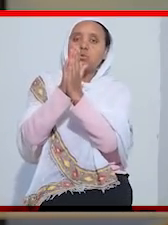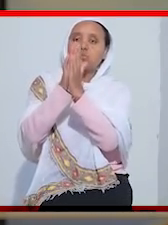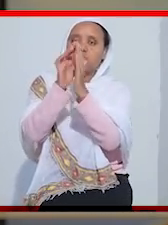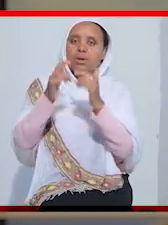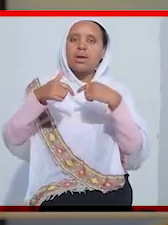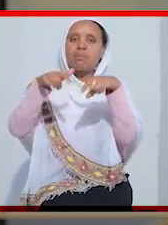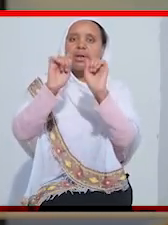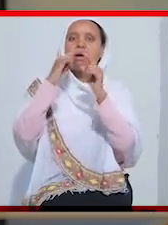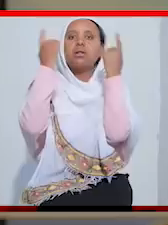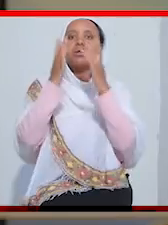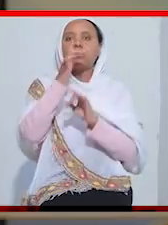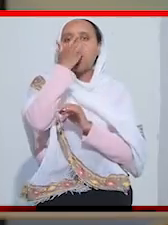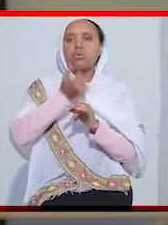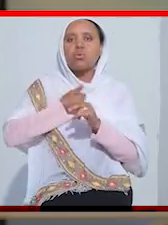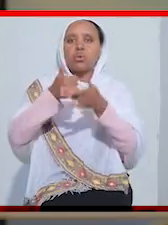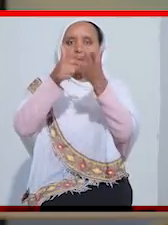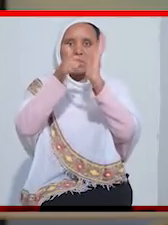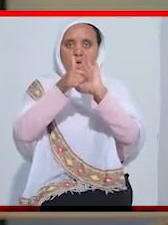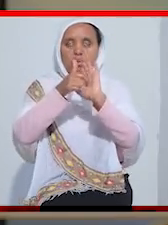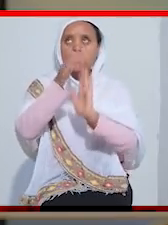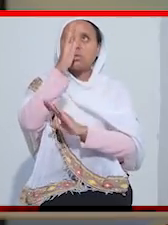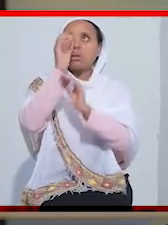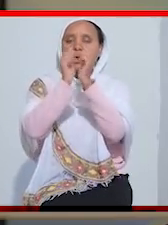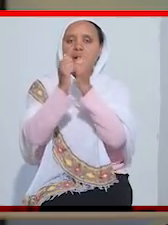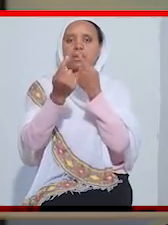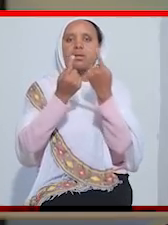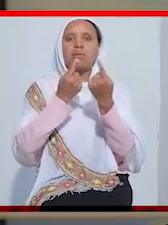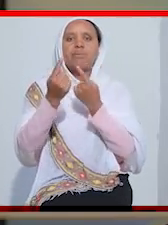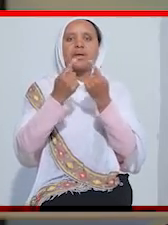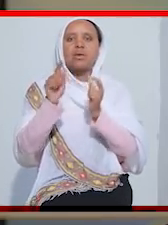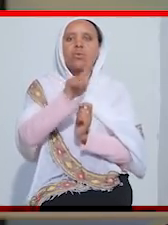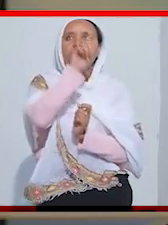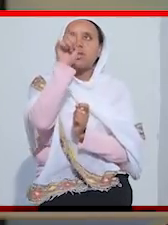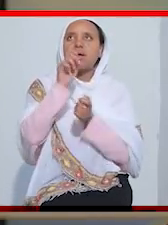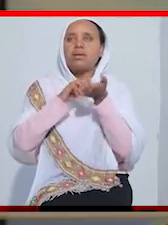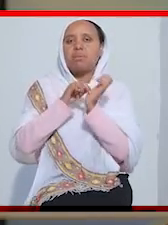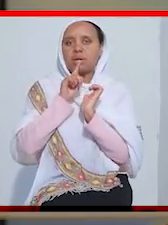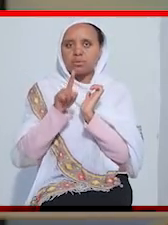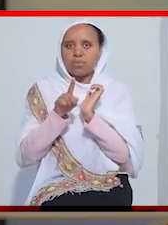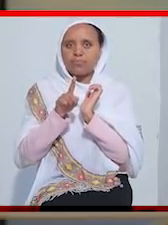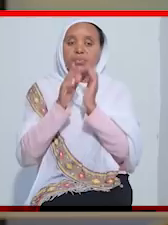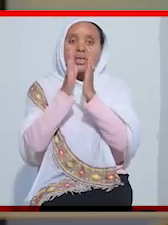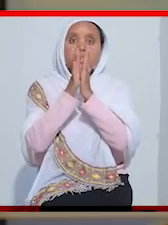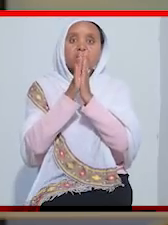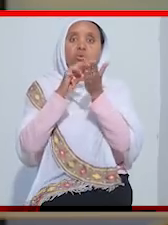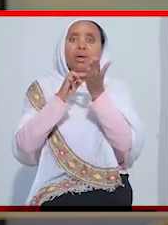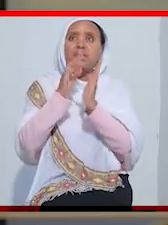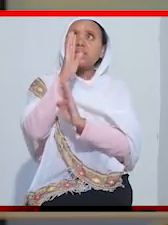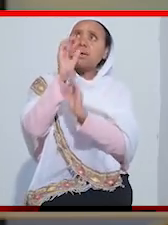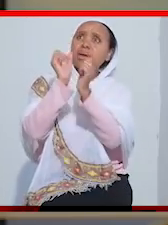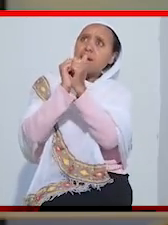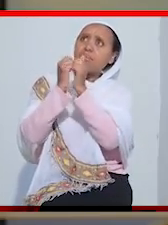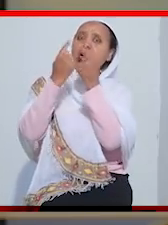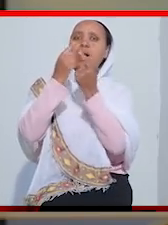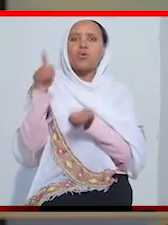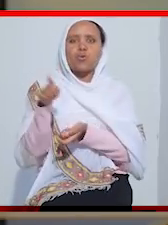ወደ ጸሎቱ ለመሄድ ኃጢያቱን አምኖ የሚጠይቀው ከእግዚአብሔር ጋር የሚያደርገው ጥያቄ ነው ማለት ነው። ጸሎት ማለት